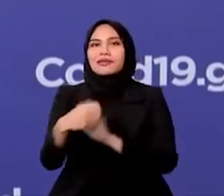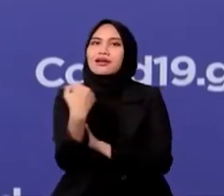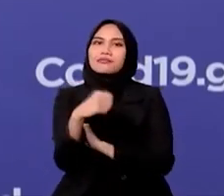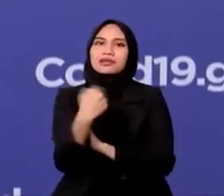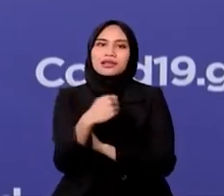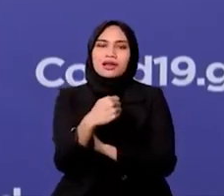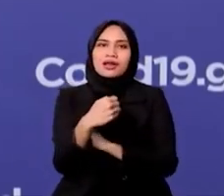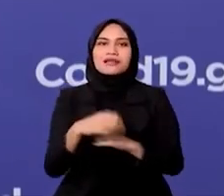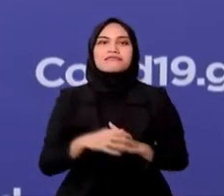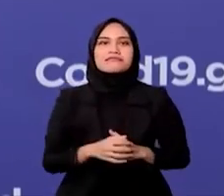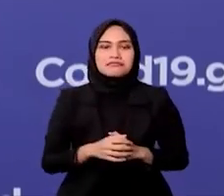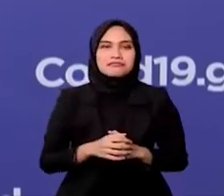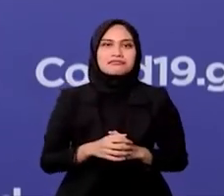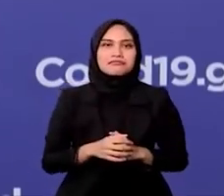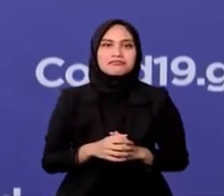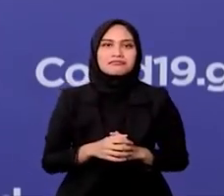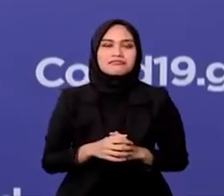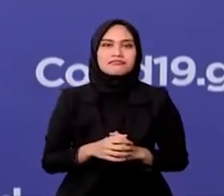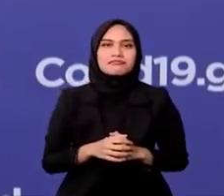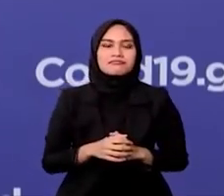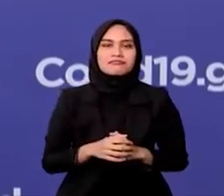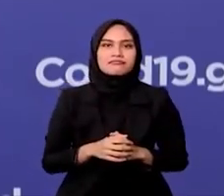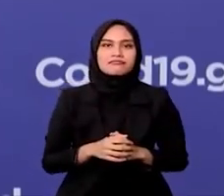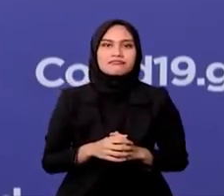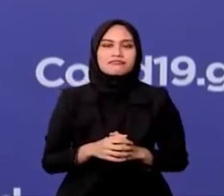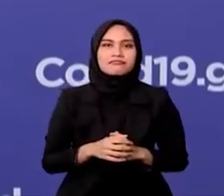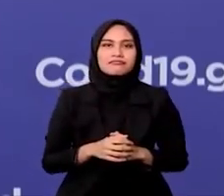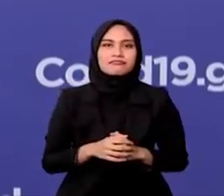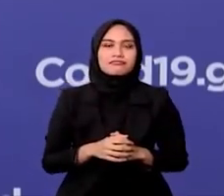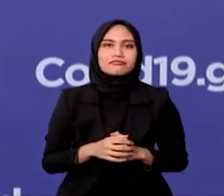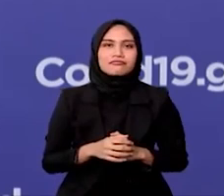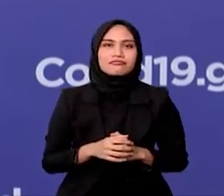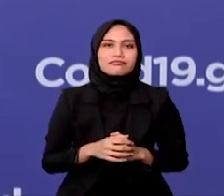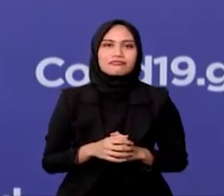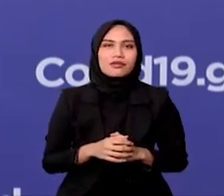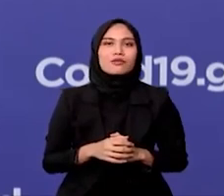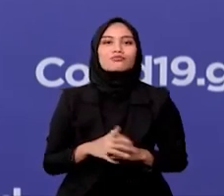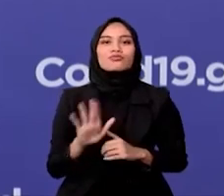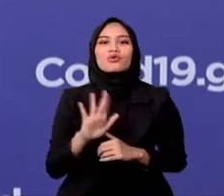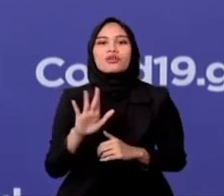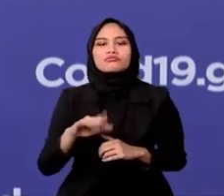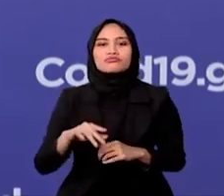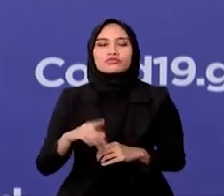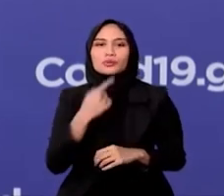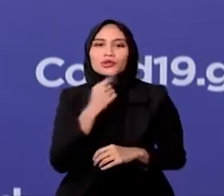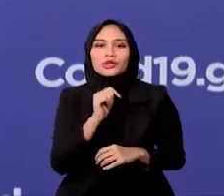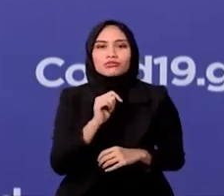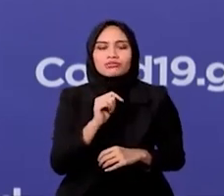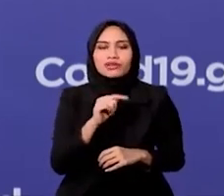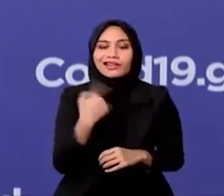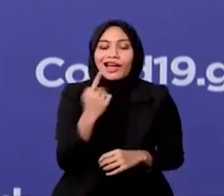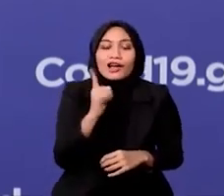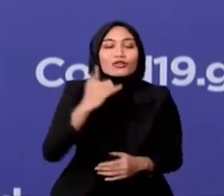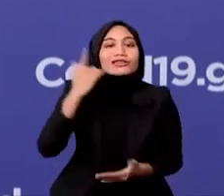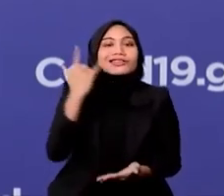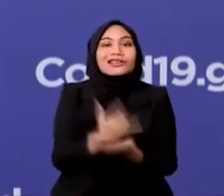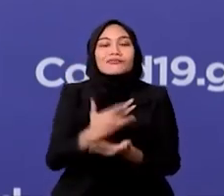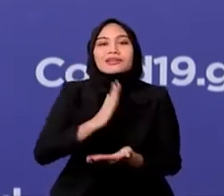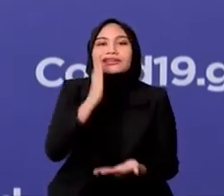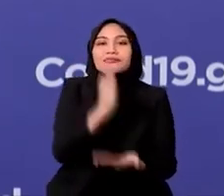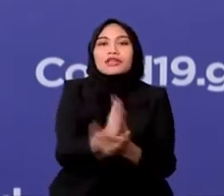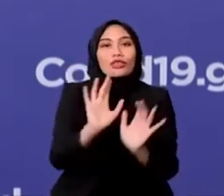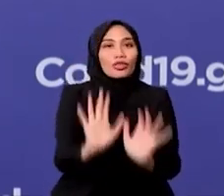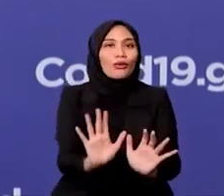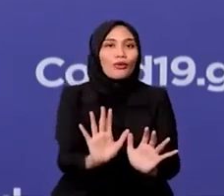pada dewasa ini disamping Rp2.000 beribadah pengorbanan ibcwe badan bukan pengorbanan pengorbanan ia disiplin untuk